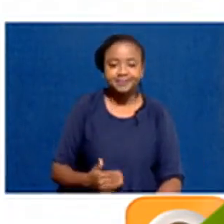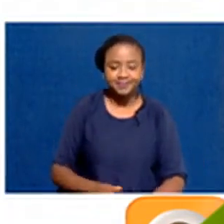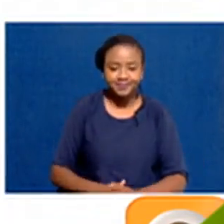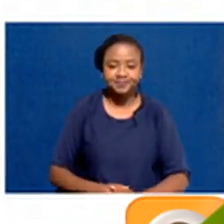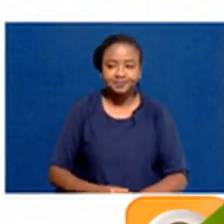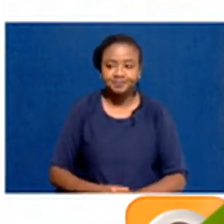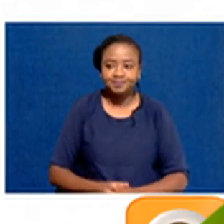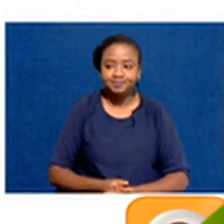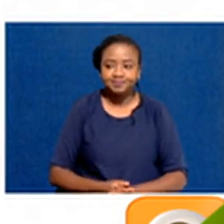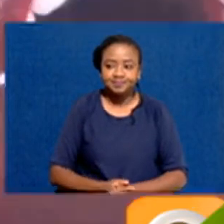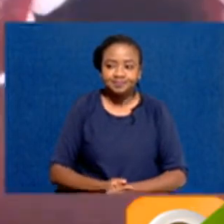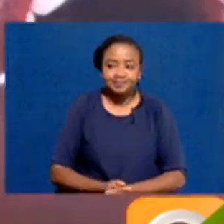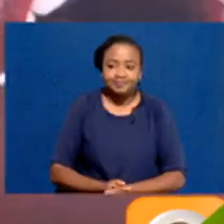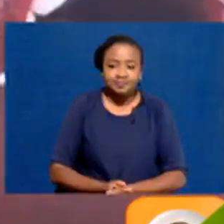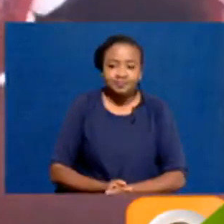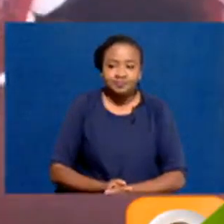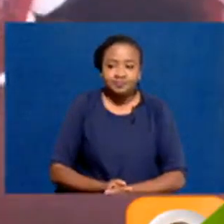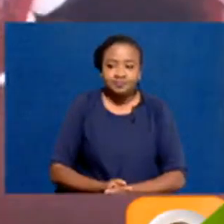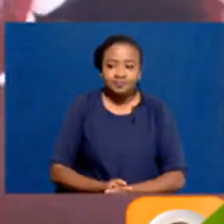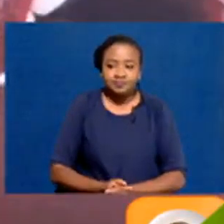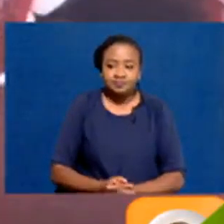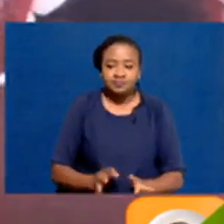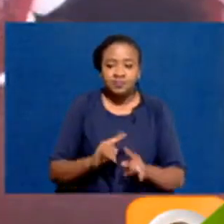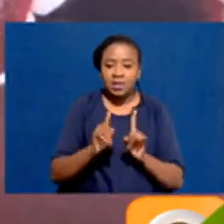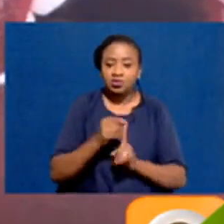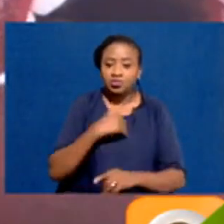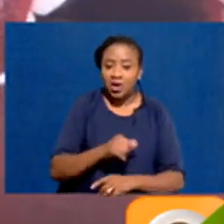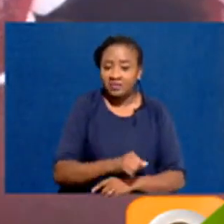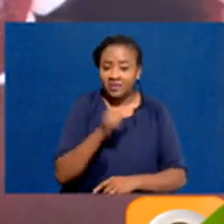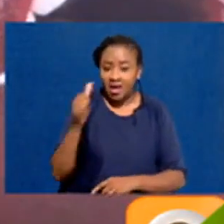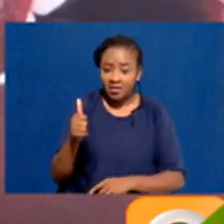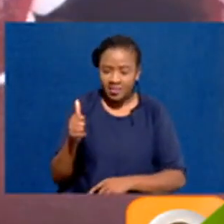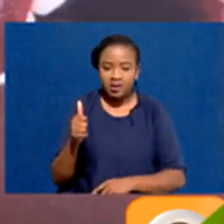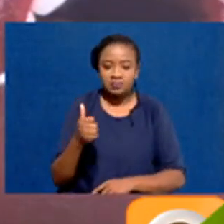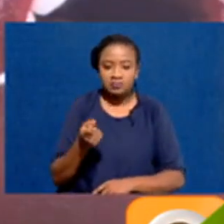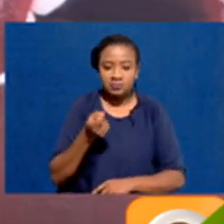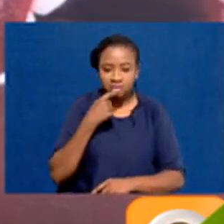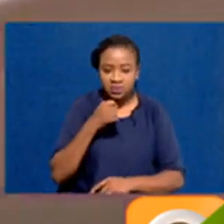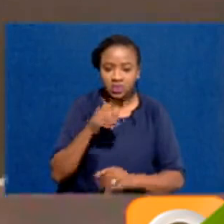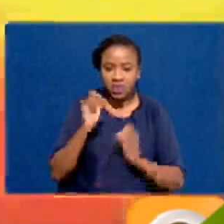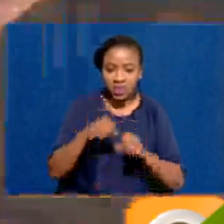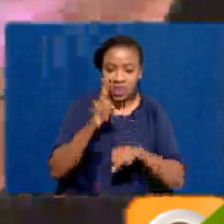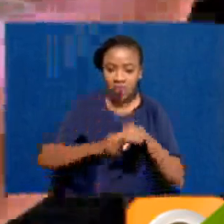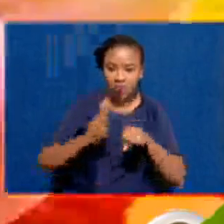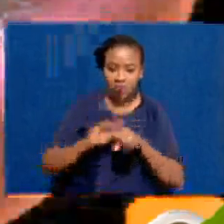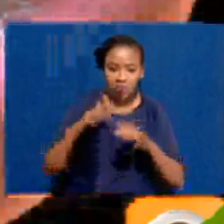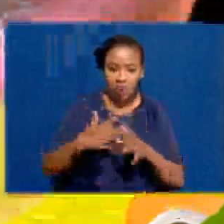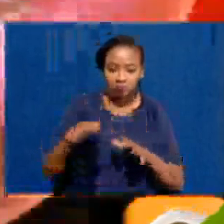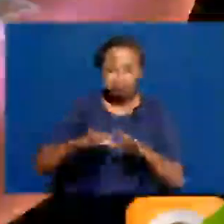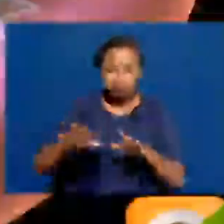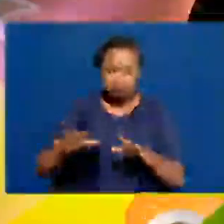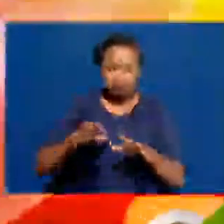Kuna matibabu mengine ambako tunaweza kutumia waves, yani mawimbi,